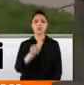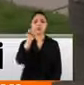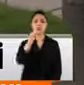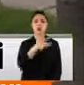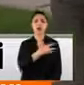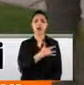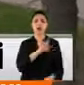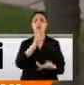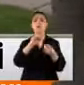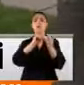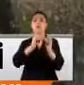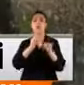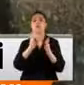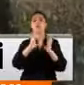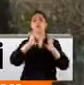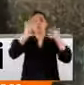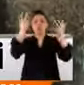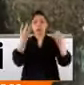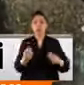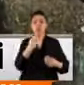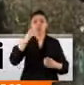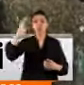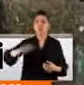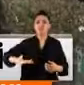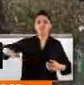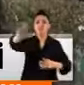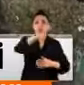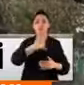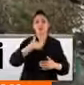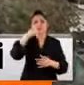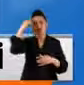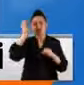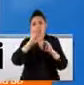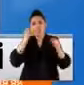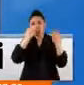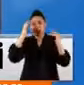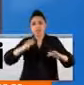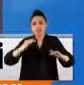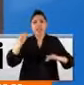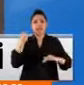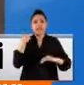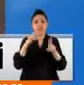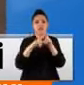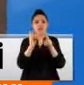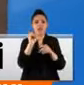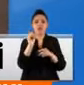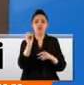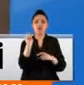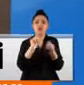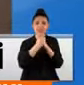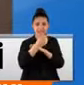çok arttı. Kalp kasın tutulma vakaları. Küçücük bedenler işte. Yani biz de burada çaresiz bekliyoruz. Yeni varyant gözünü çocuklara